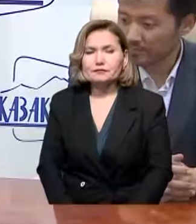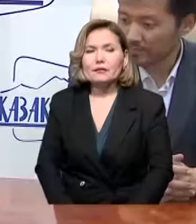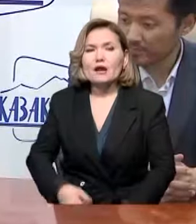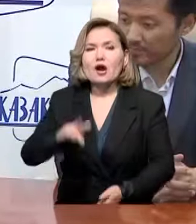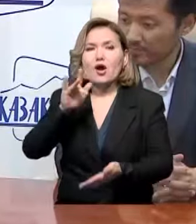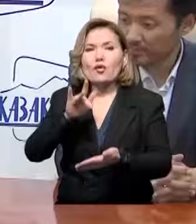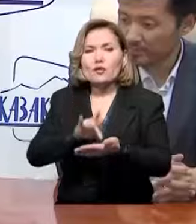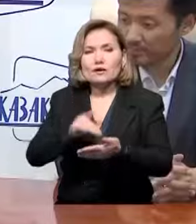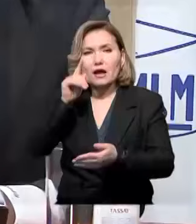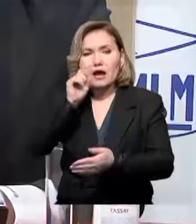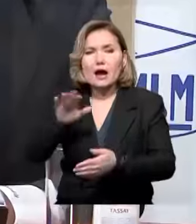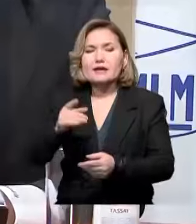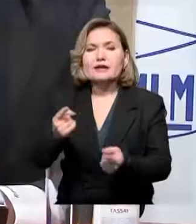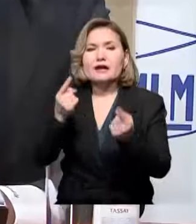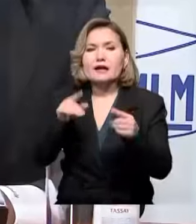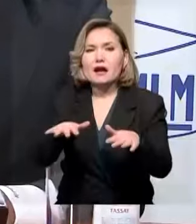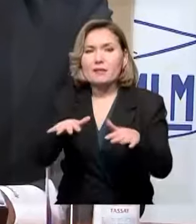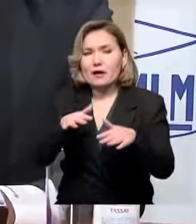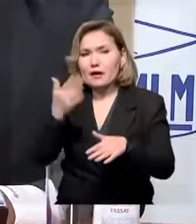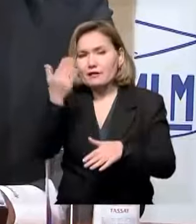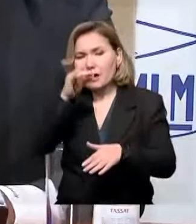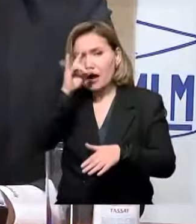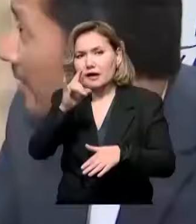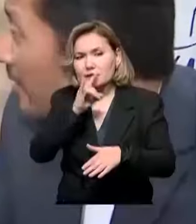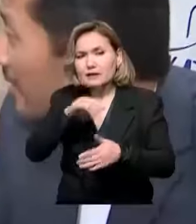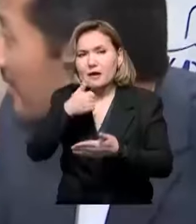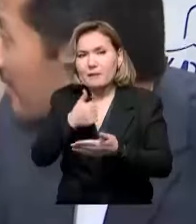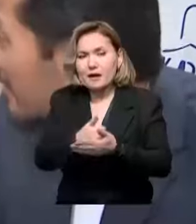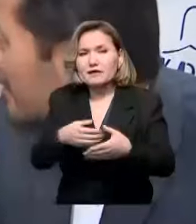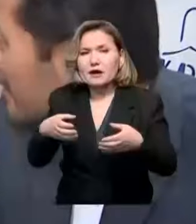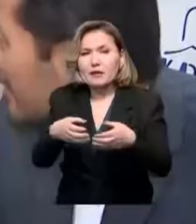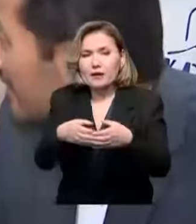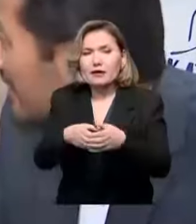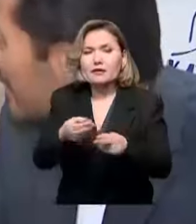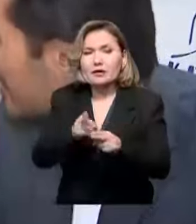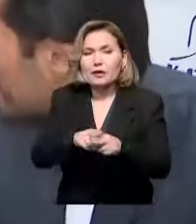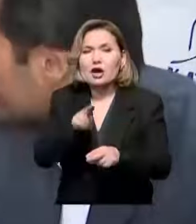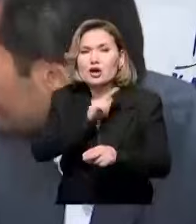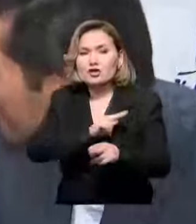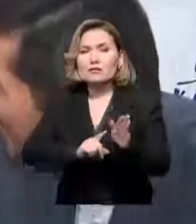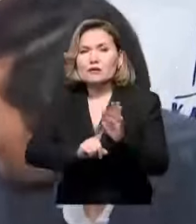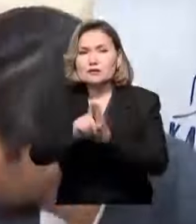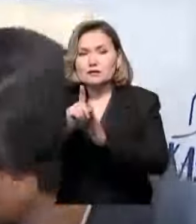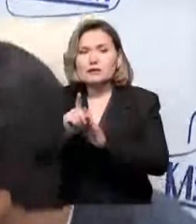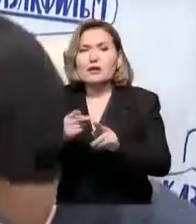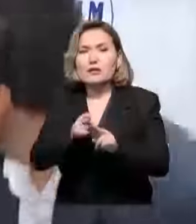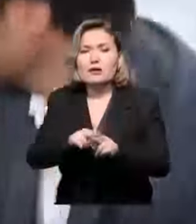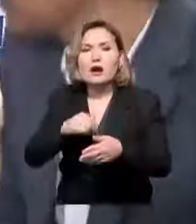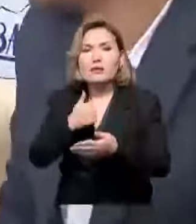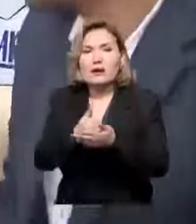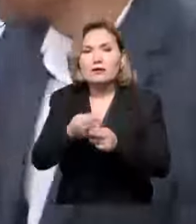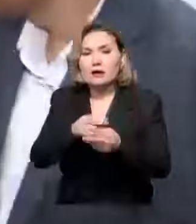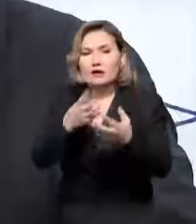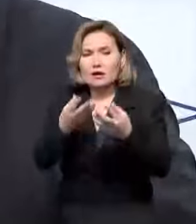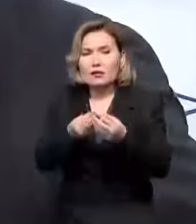Орталық Азиядағы ең ірі кинотеатрлар желісімен еліміздің бас киностудиясы арасындағы серіктестік жемісті болады, дейді тараптар. Ең бастысы